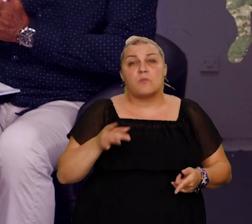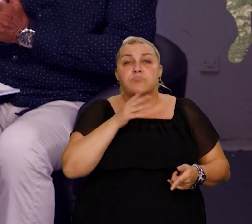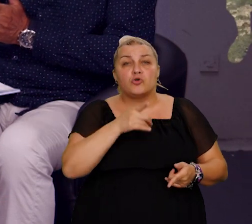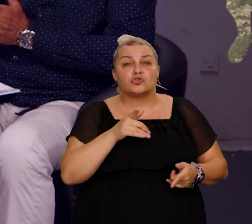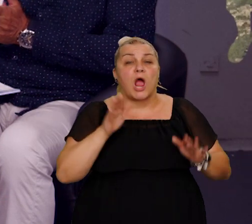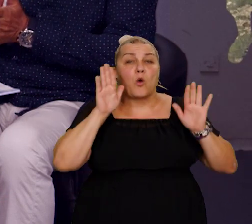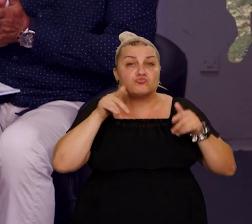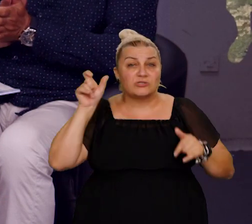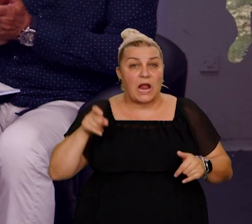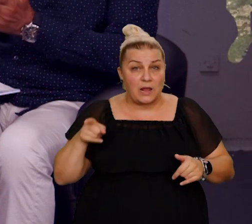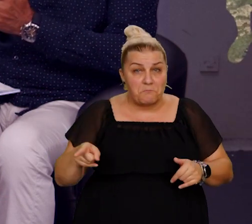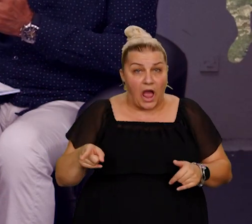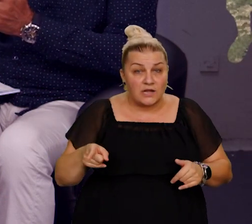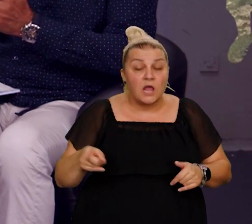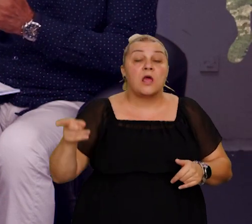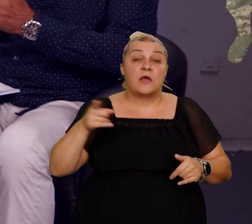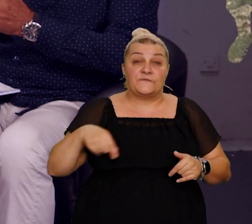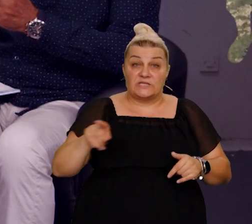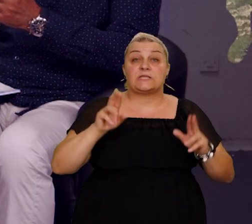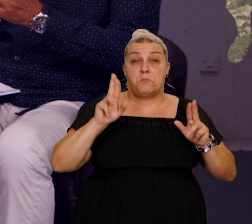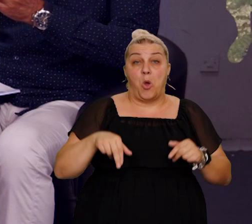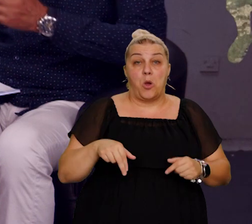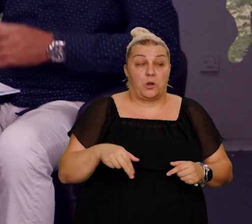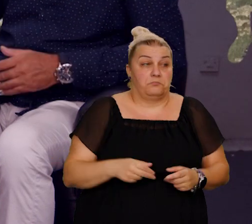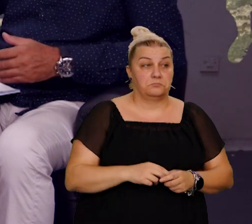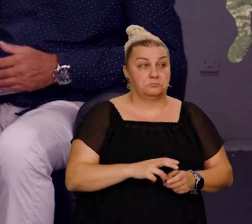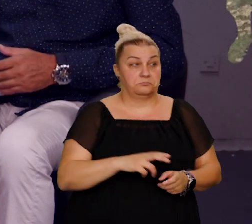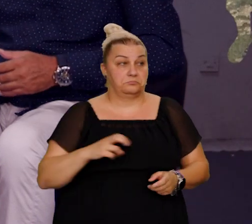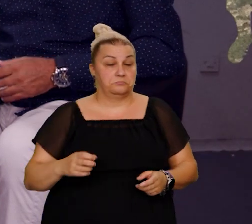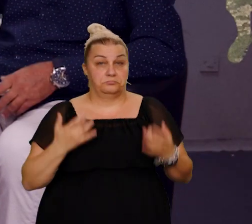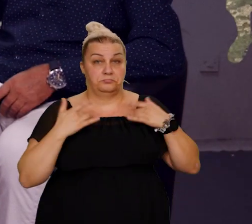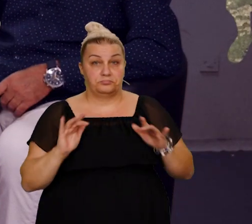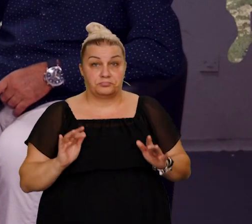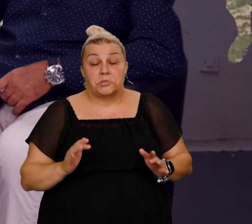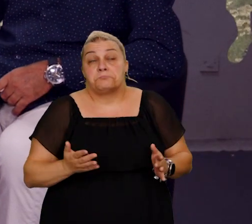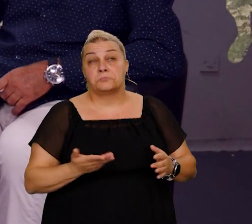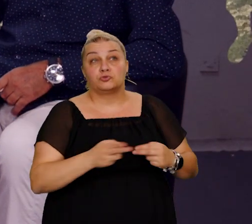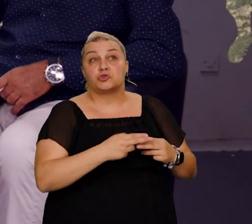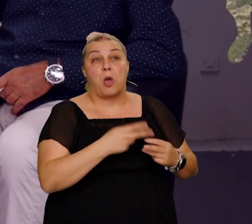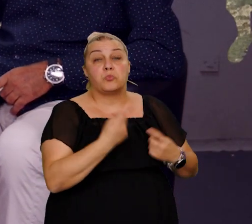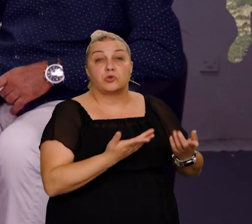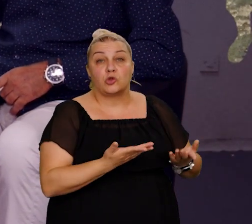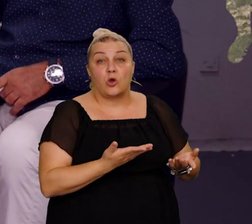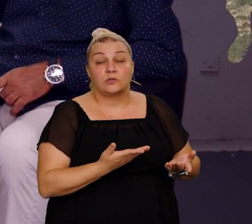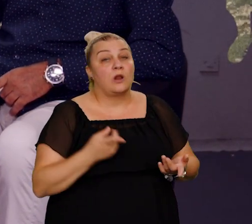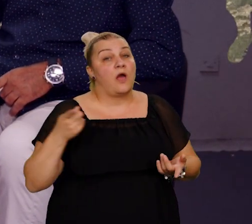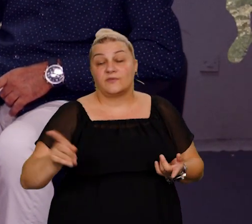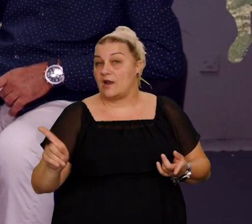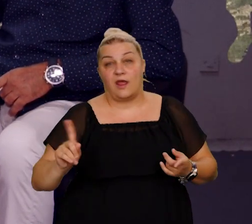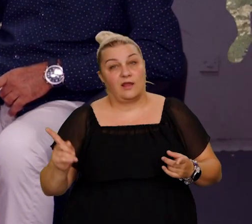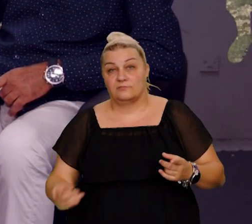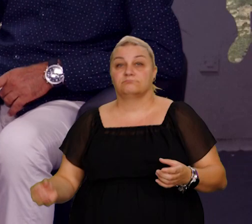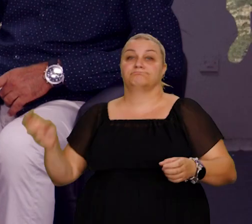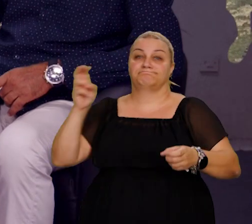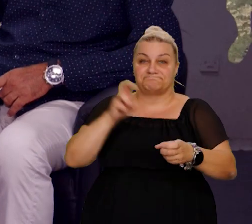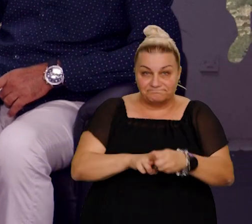nacionalnosti Bošnjak musliman, mogli ste, ono što se kaže, biti sa strane, pa što se dogodi, dogodi. Što